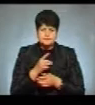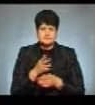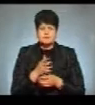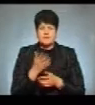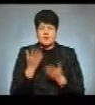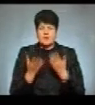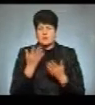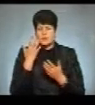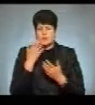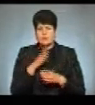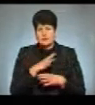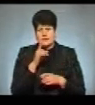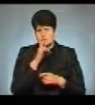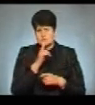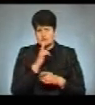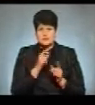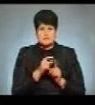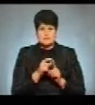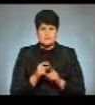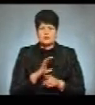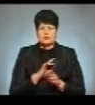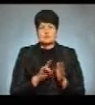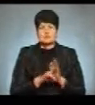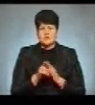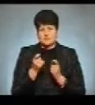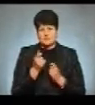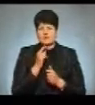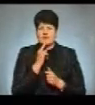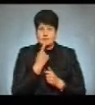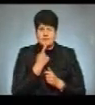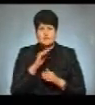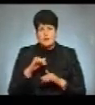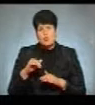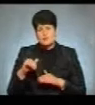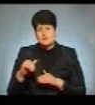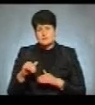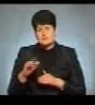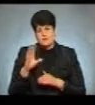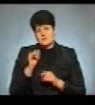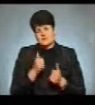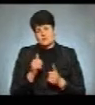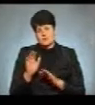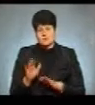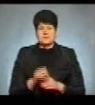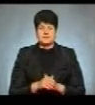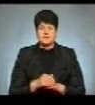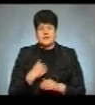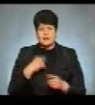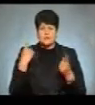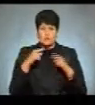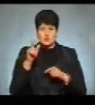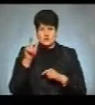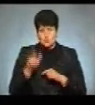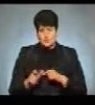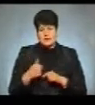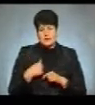були незрозумілі слова. Спочатку було трішки важко, а потім все було добре. Я творча людина і